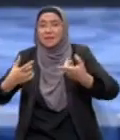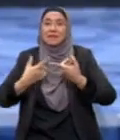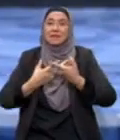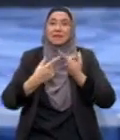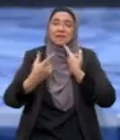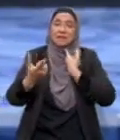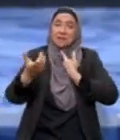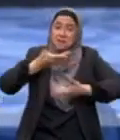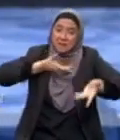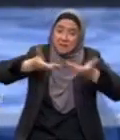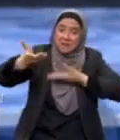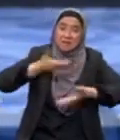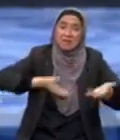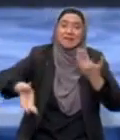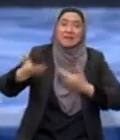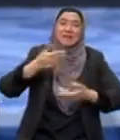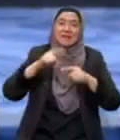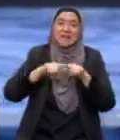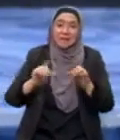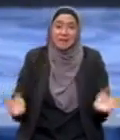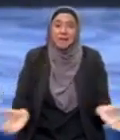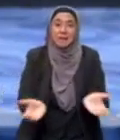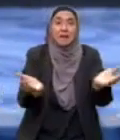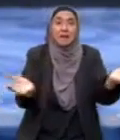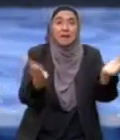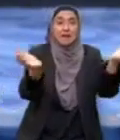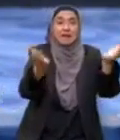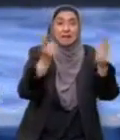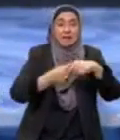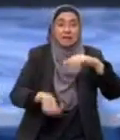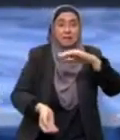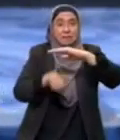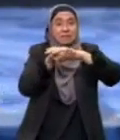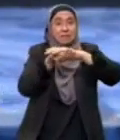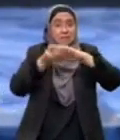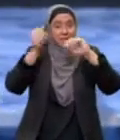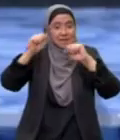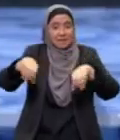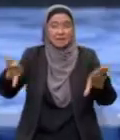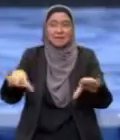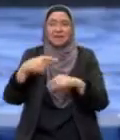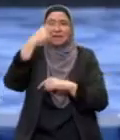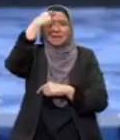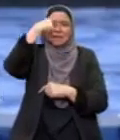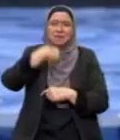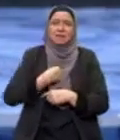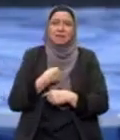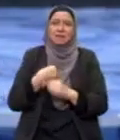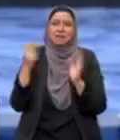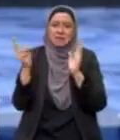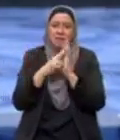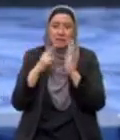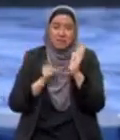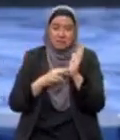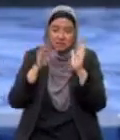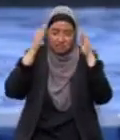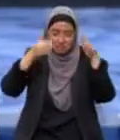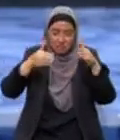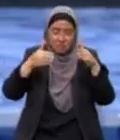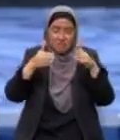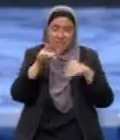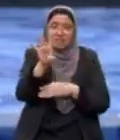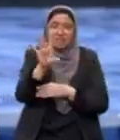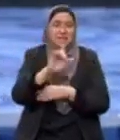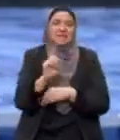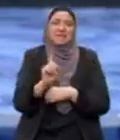bicara yang menggalakkan rasuah yang boleh dibuat itu Sebab bagi saya bukan hanya undang-undang tetapi peranan semua pihak Terima kasih